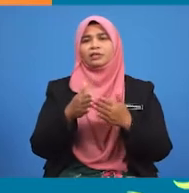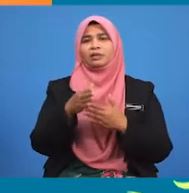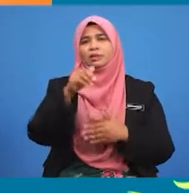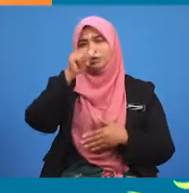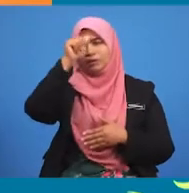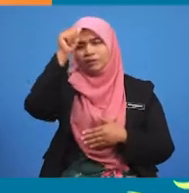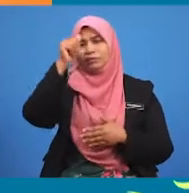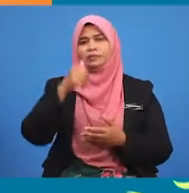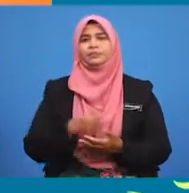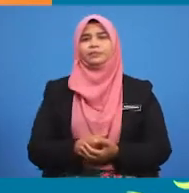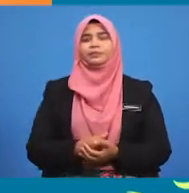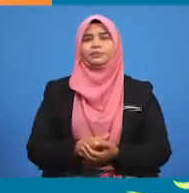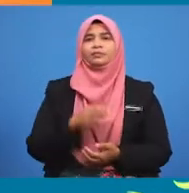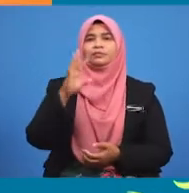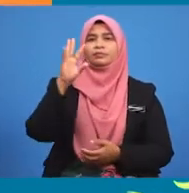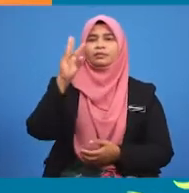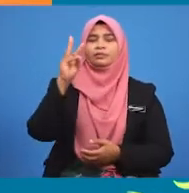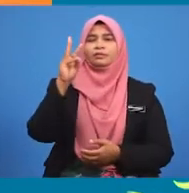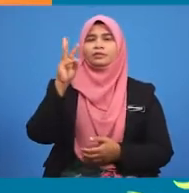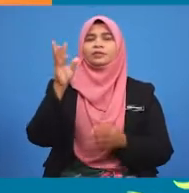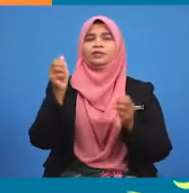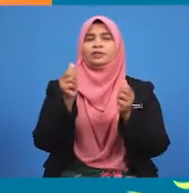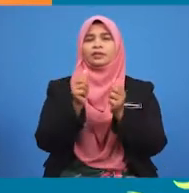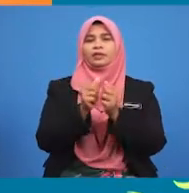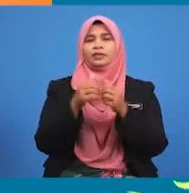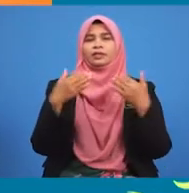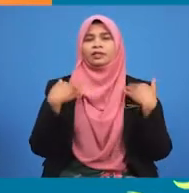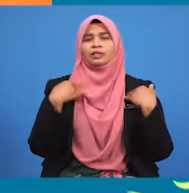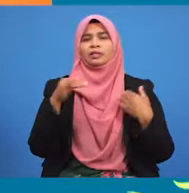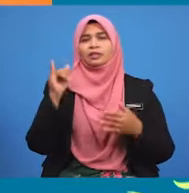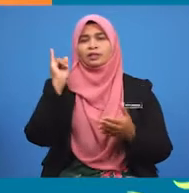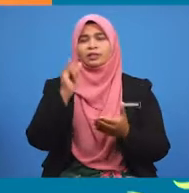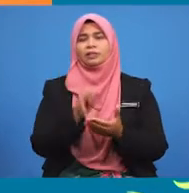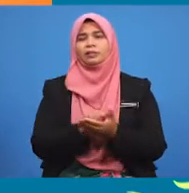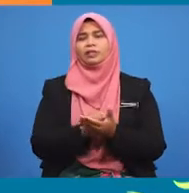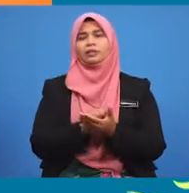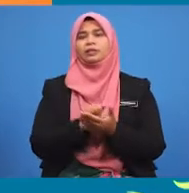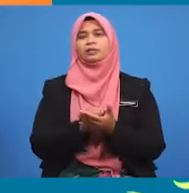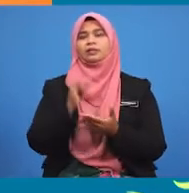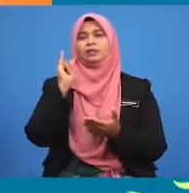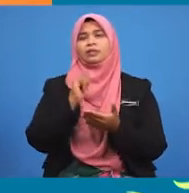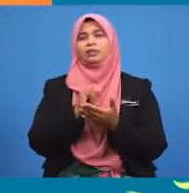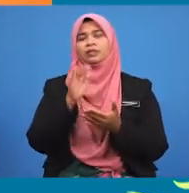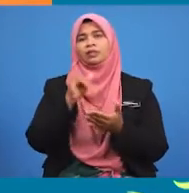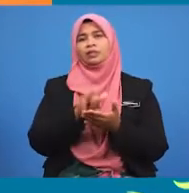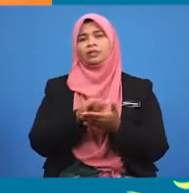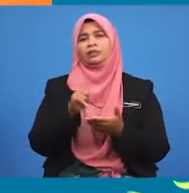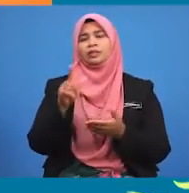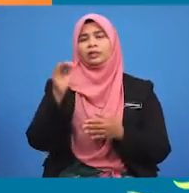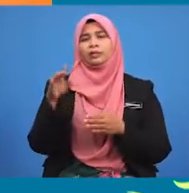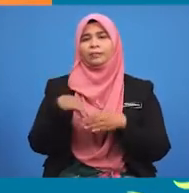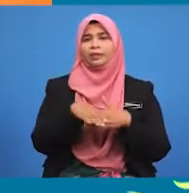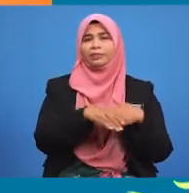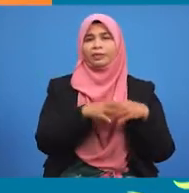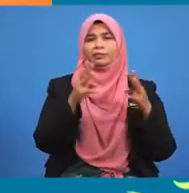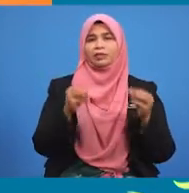Yang terakhir, dengan adanya iman dalam diri manusia, iman itulah yang membimbing manusia dan mengatur